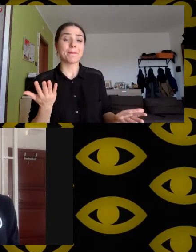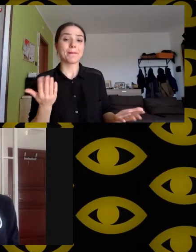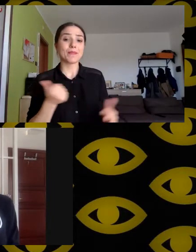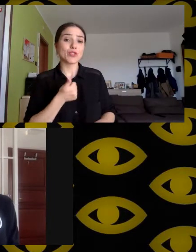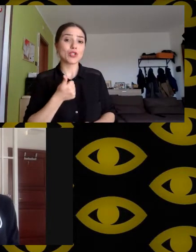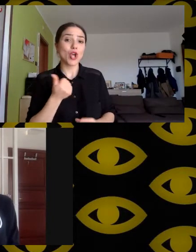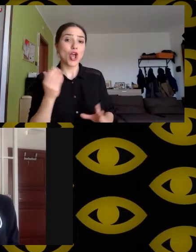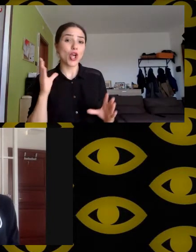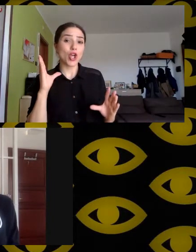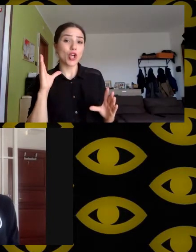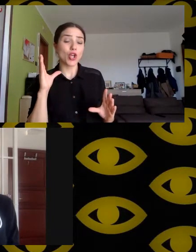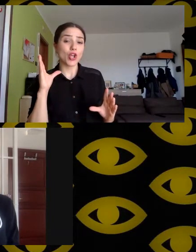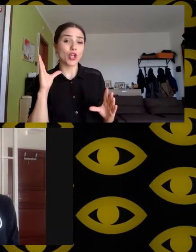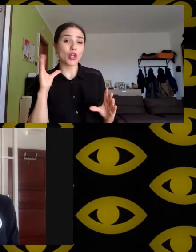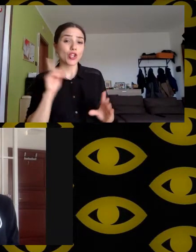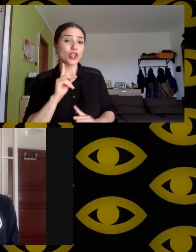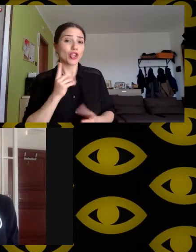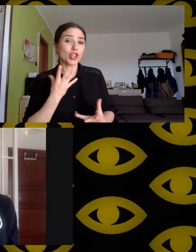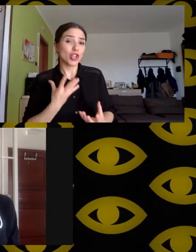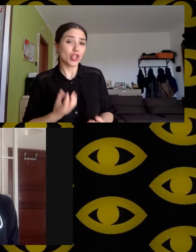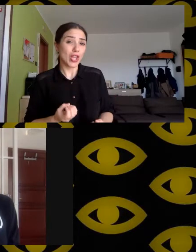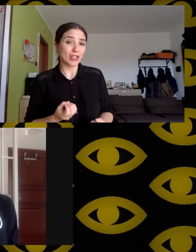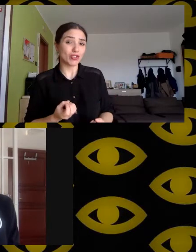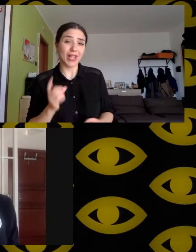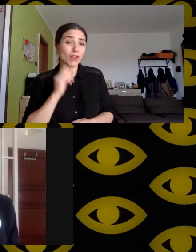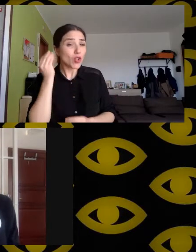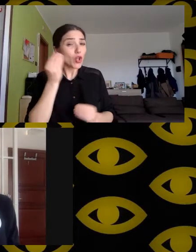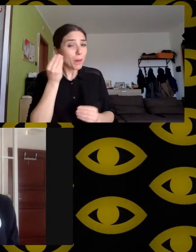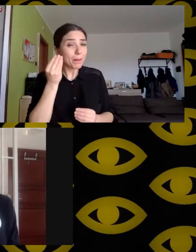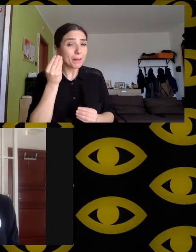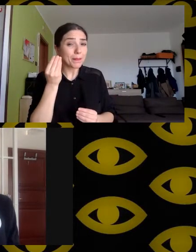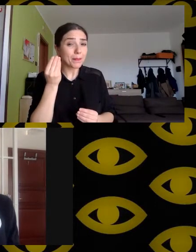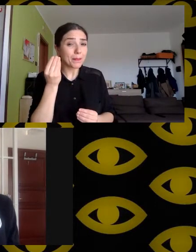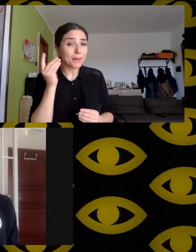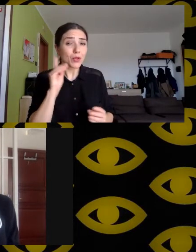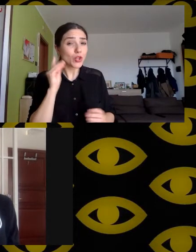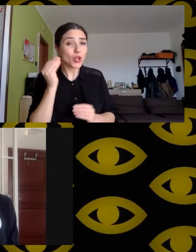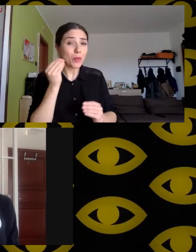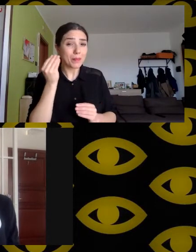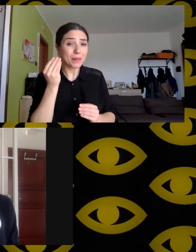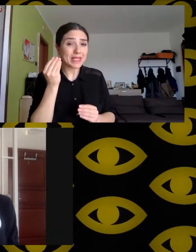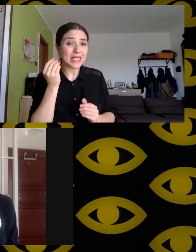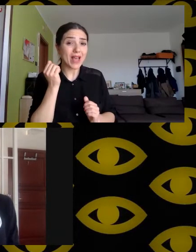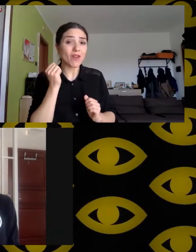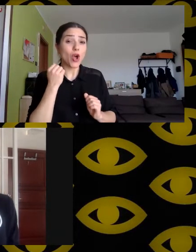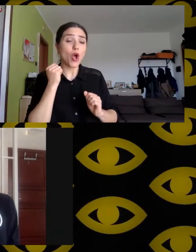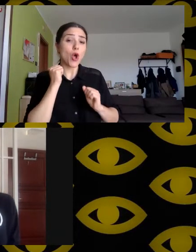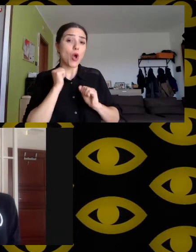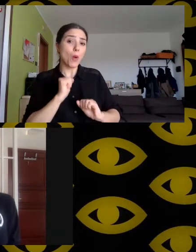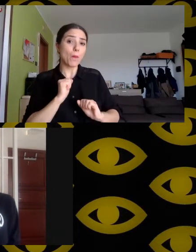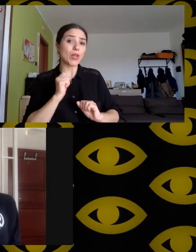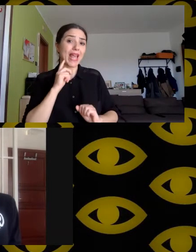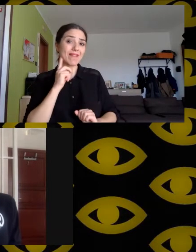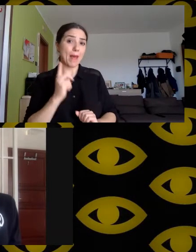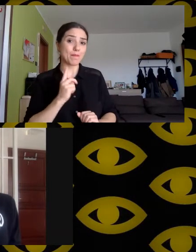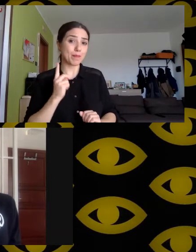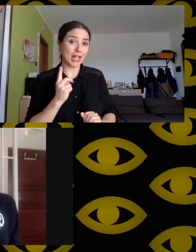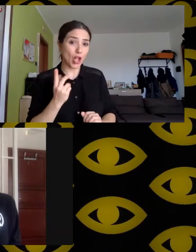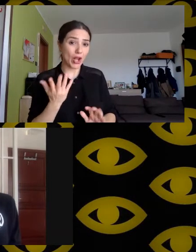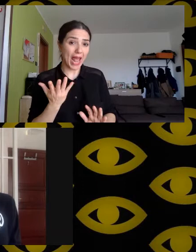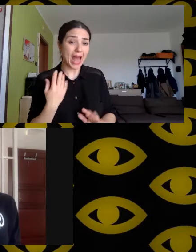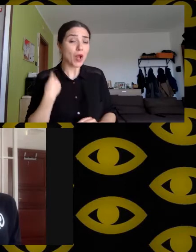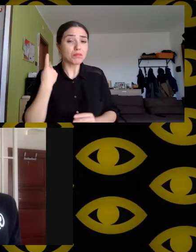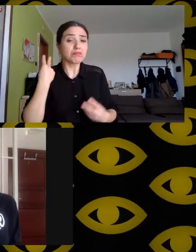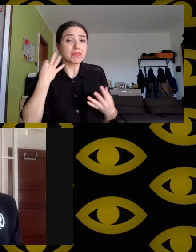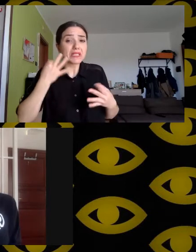non accettavo, in realtà non pensavo che si potesse vedere meglio di come vedevo io. E quindi niente,